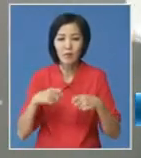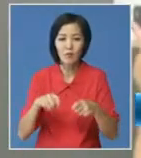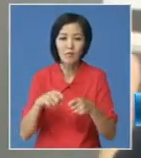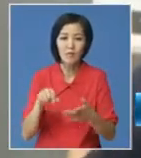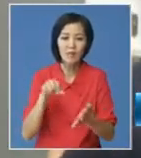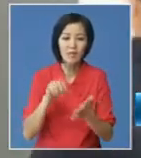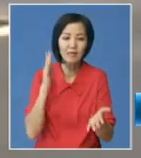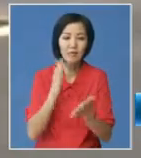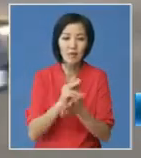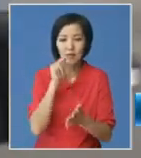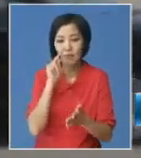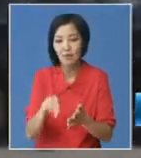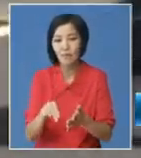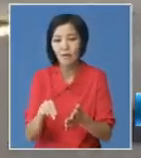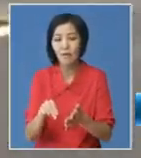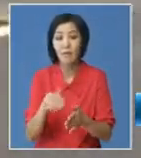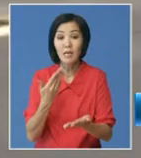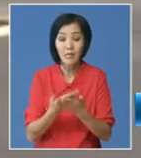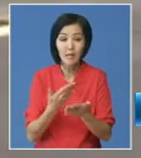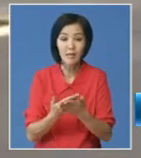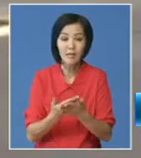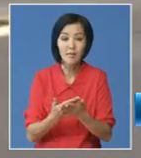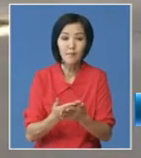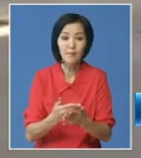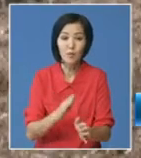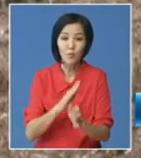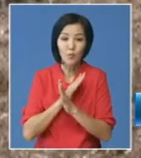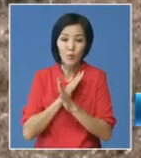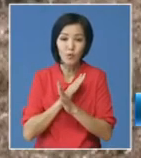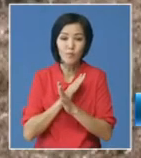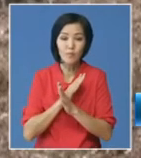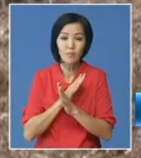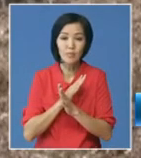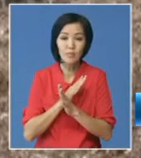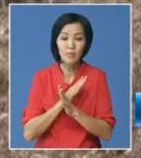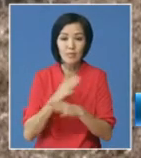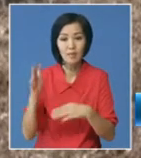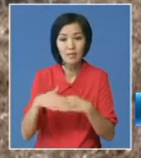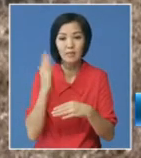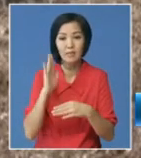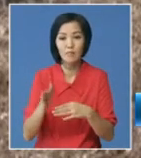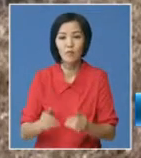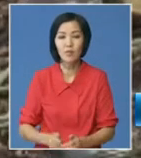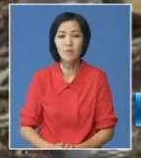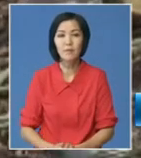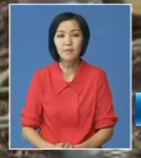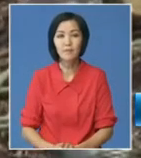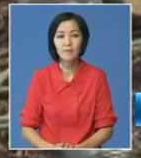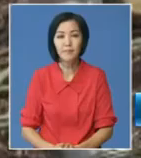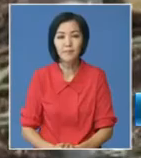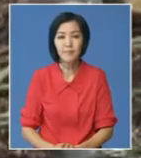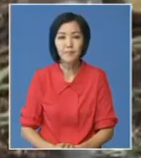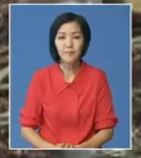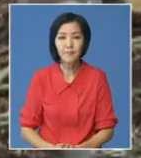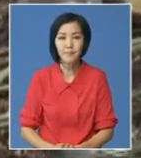айыптаған. Егер бұл болжамдар дәлелденсе, Джеймс өлім жазасына кесіледі. Топтаманы ғаламтор ақпараттарымен дайындаған Камшат Мұхамеджан, Мадина Сламбекова,